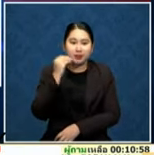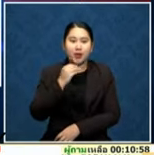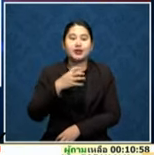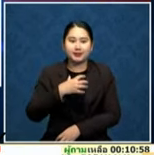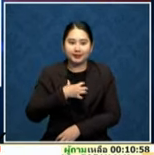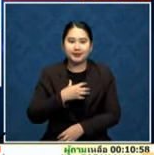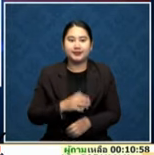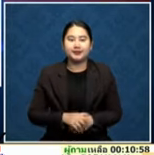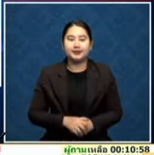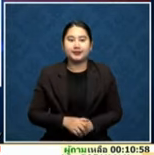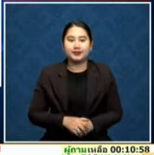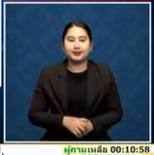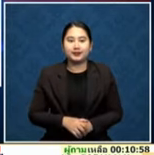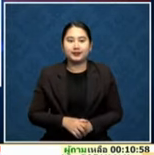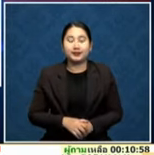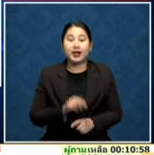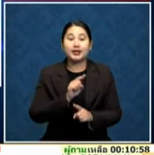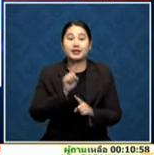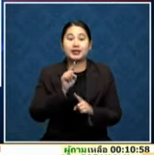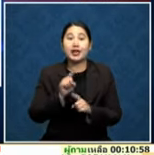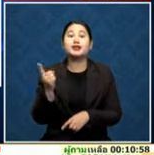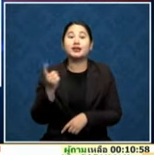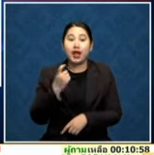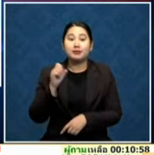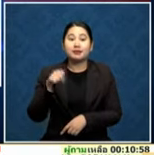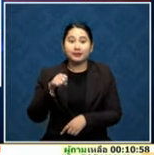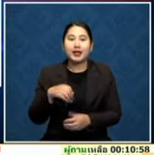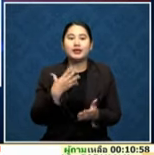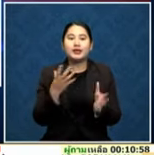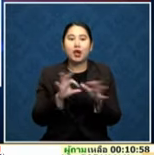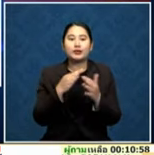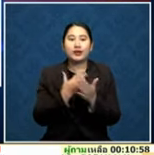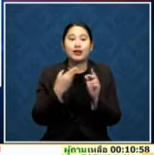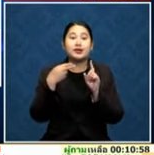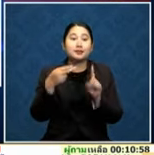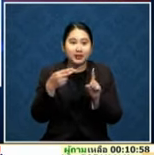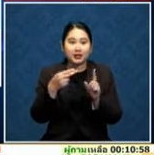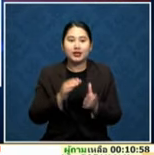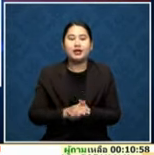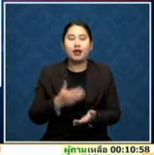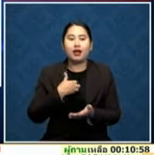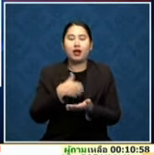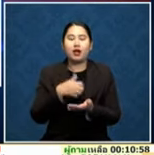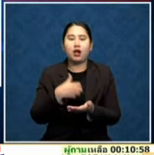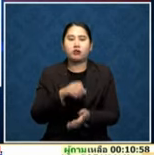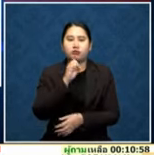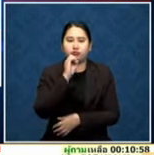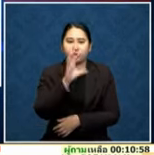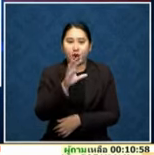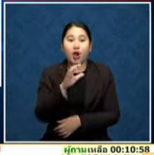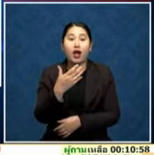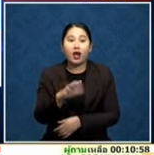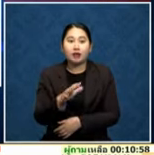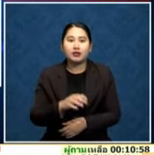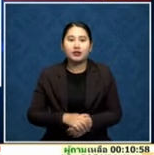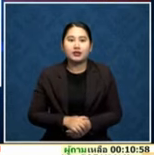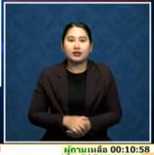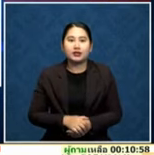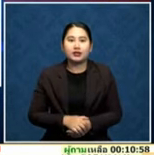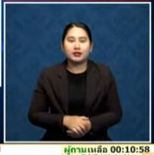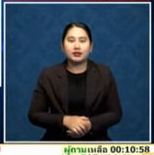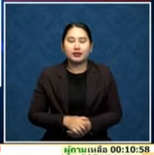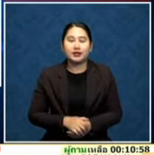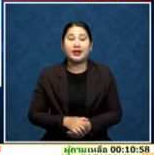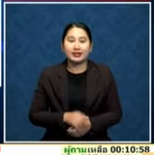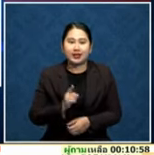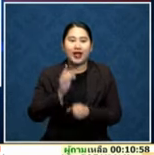ำถามแรกกคเกวกัเรื่อง Digital Walletท่านก็ได้กรณาบอกไปแลวว่าจงๆเรากจะ